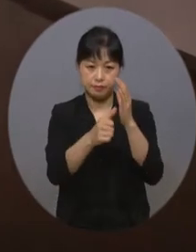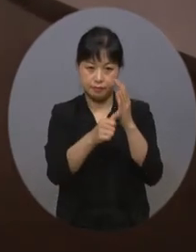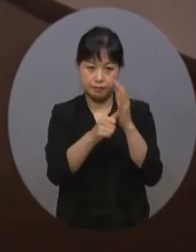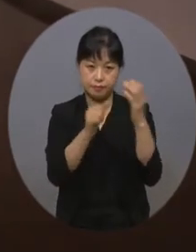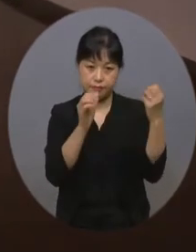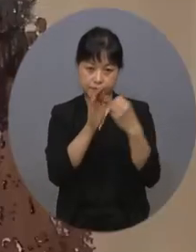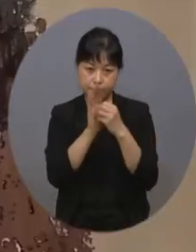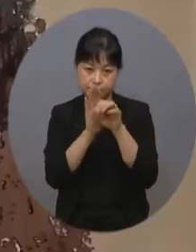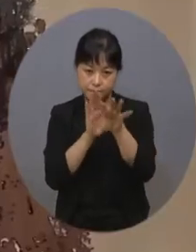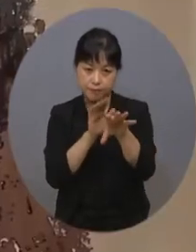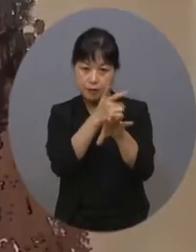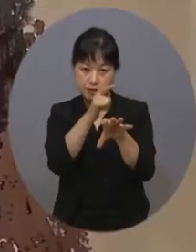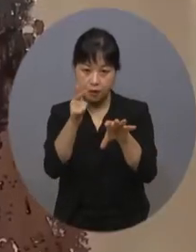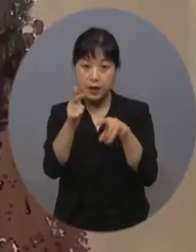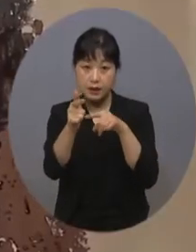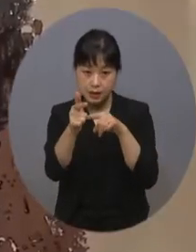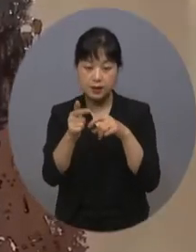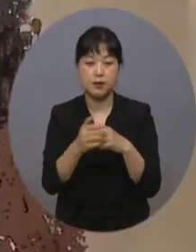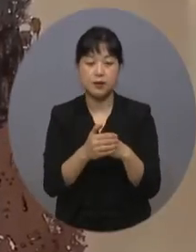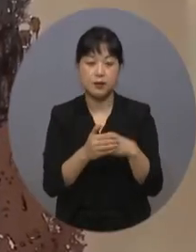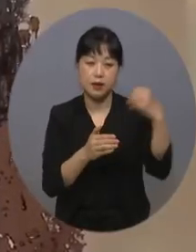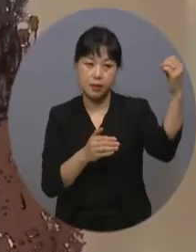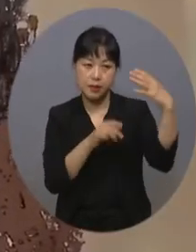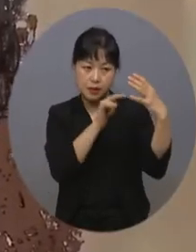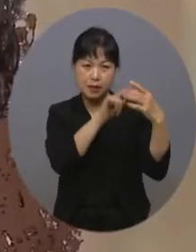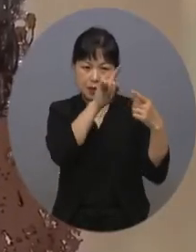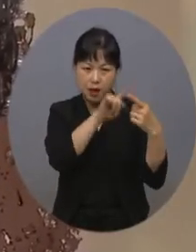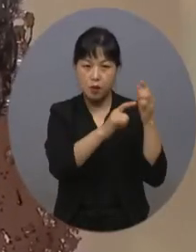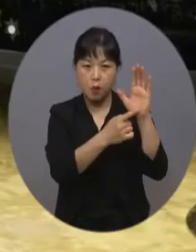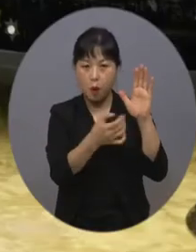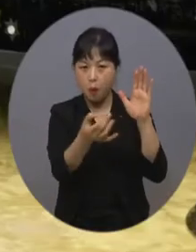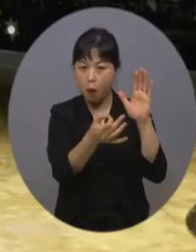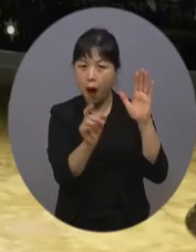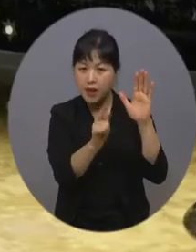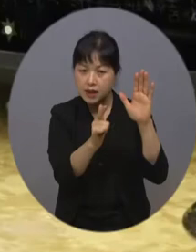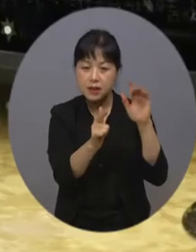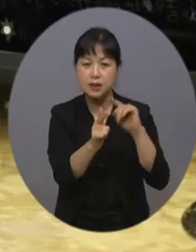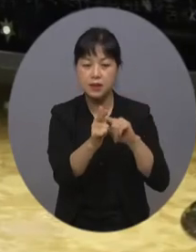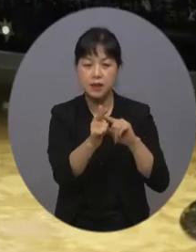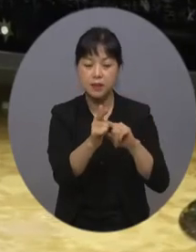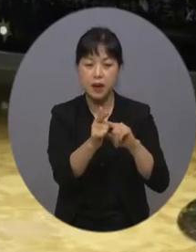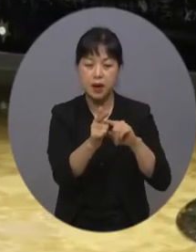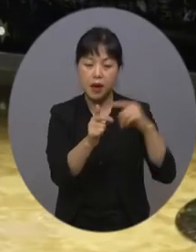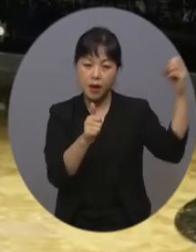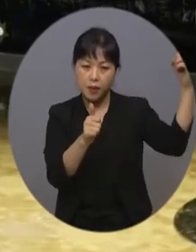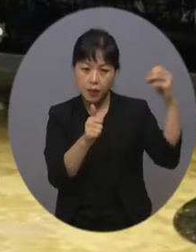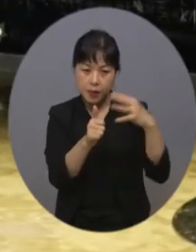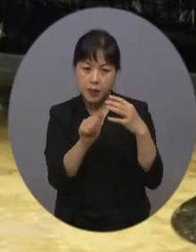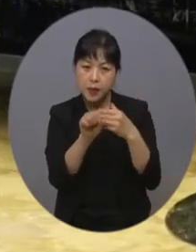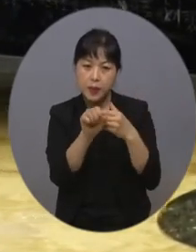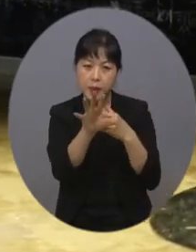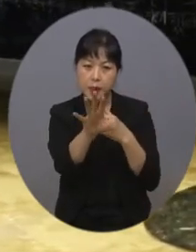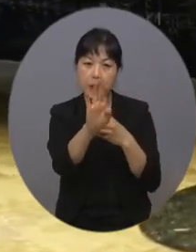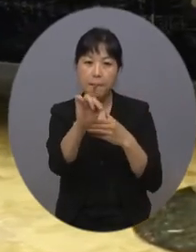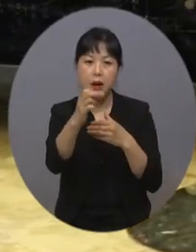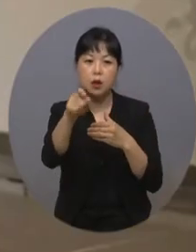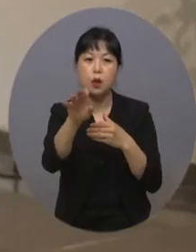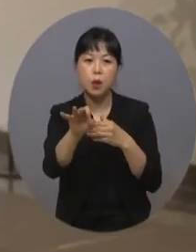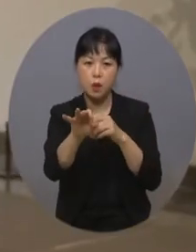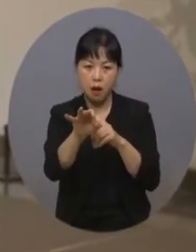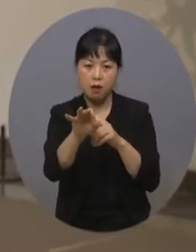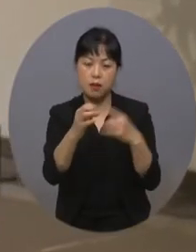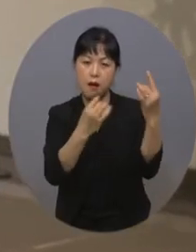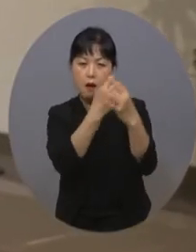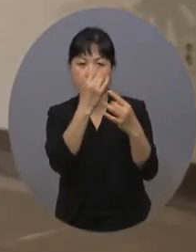이용한 작품들은 빛을 있는 그대로 드러내지 않지만 작품 자체가 발광하는 듯 빛을 표현해내 판타지적